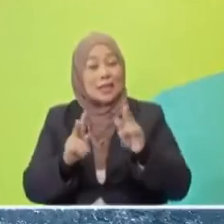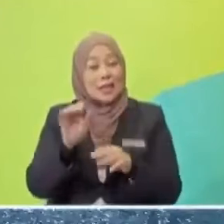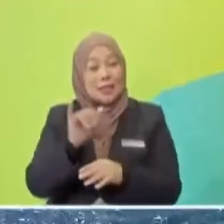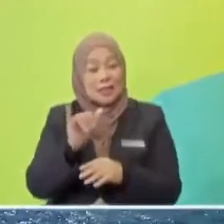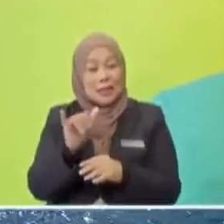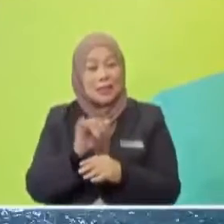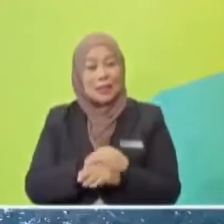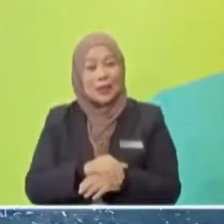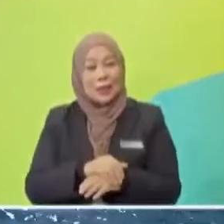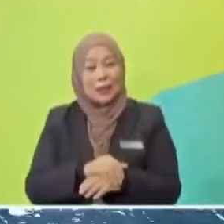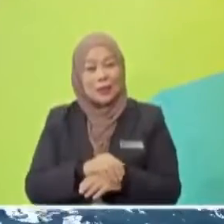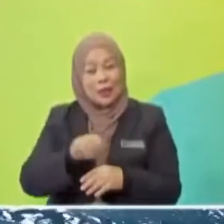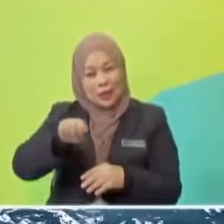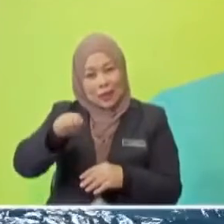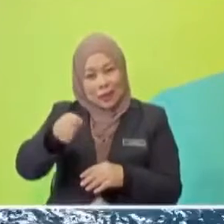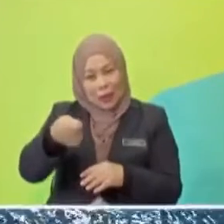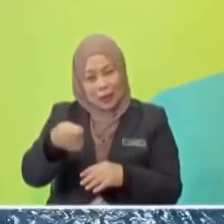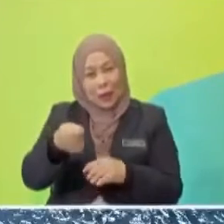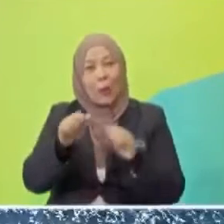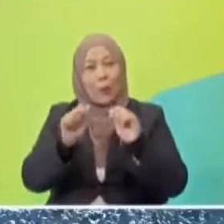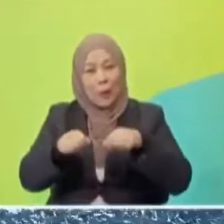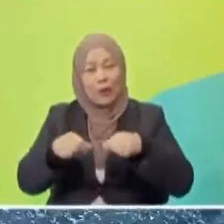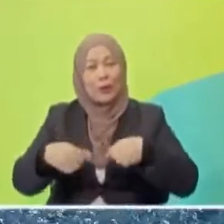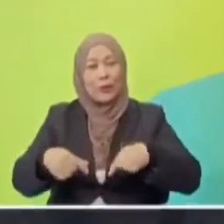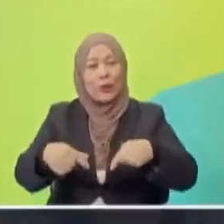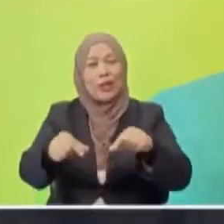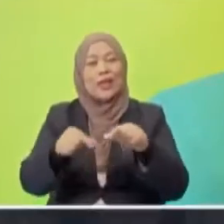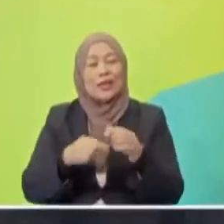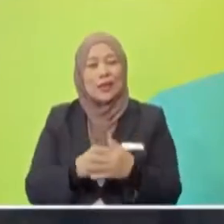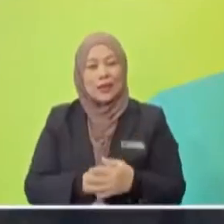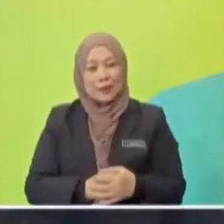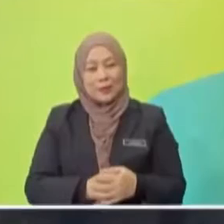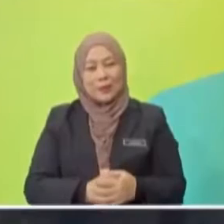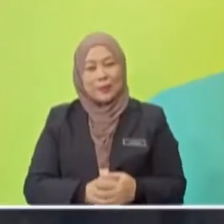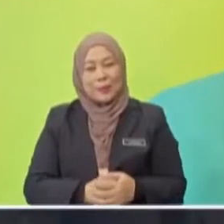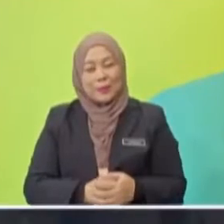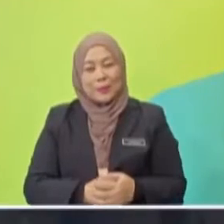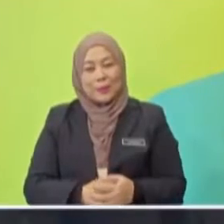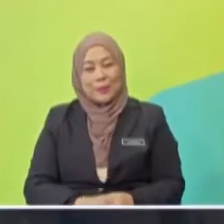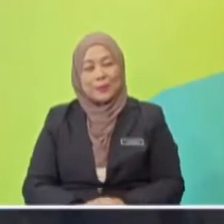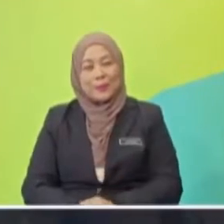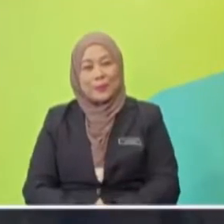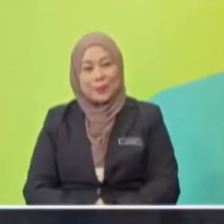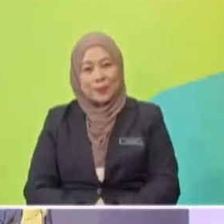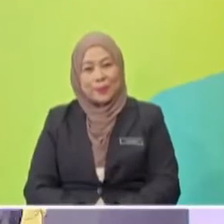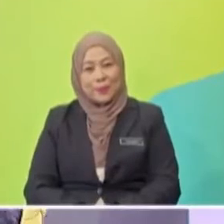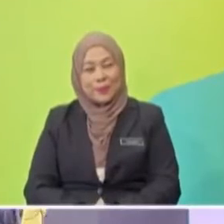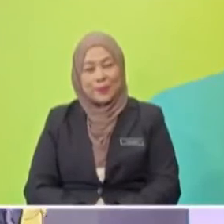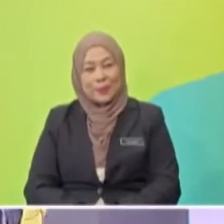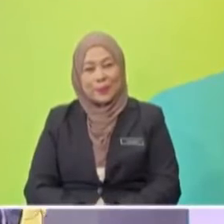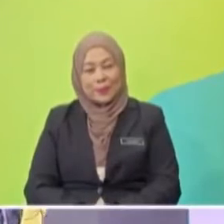buka Swiss tapinya engine lepasnya kita bawa baru buat kendaraan ini boleh bergerak sendiri